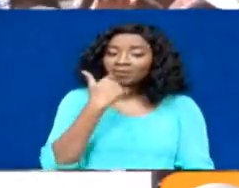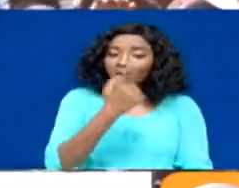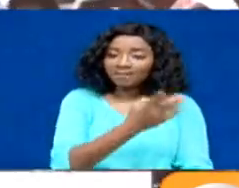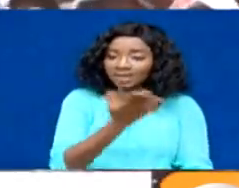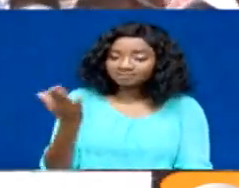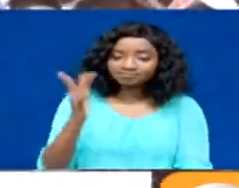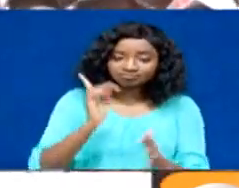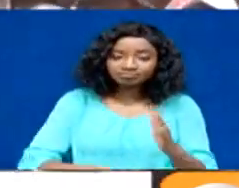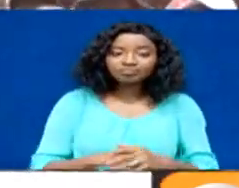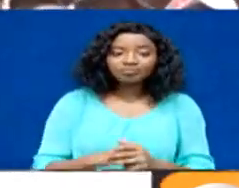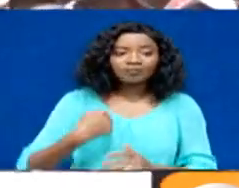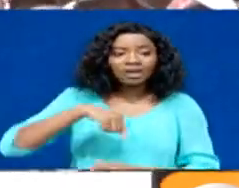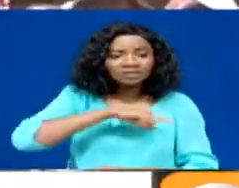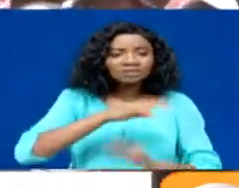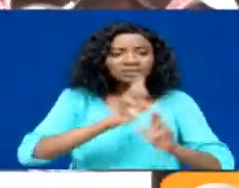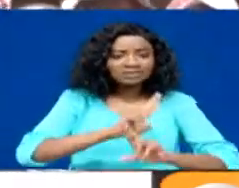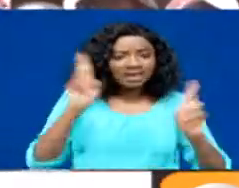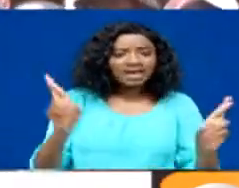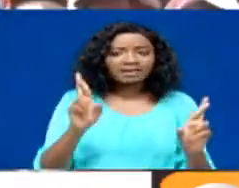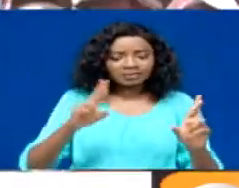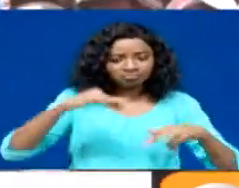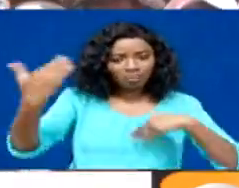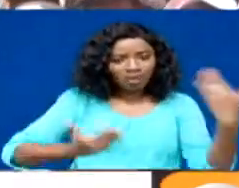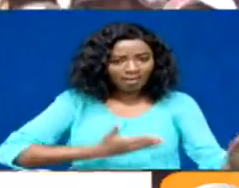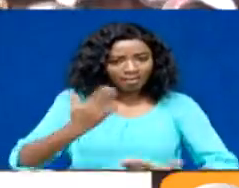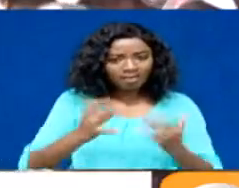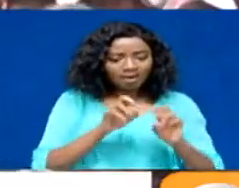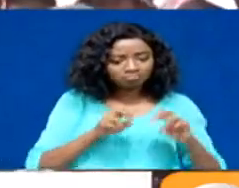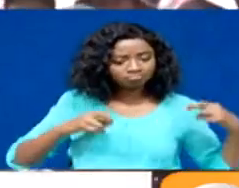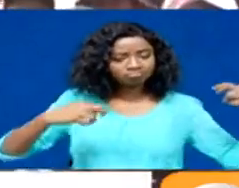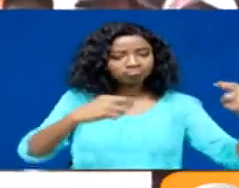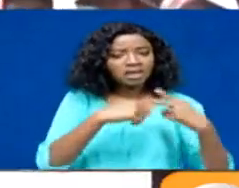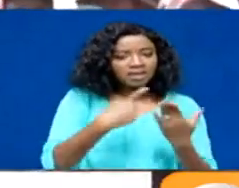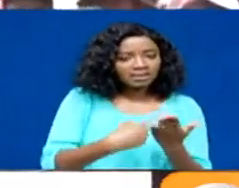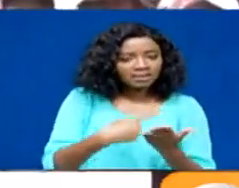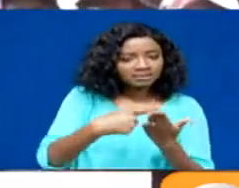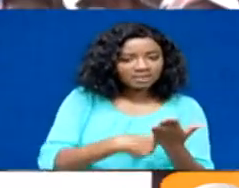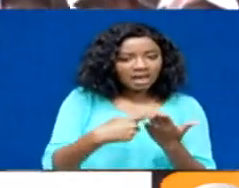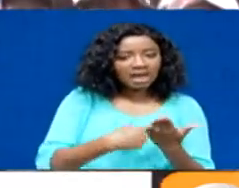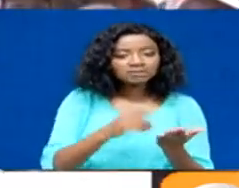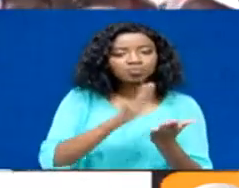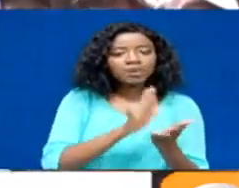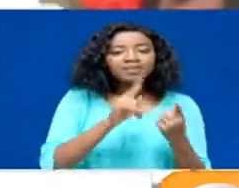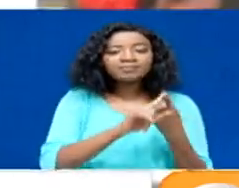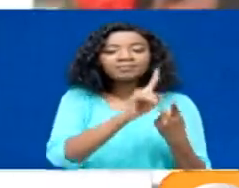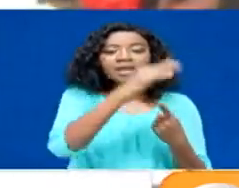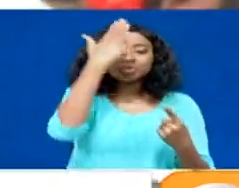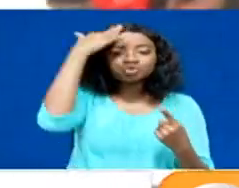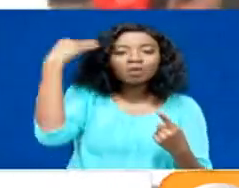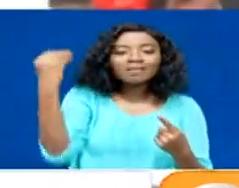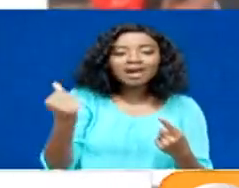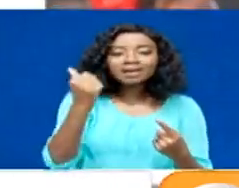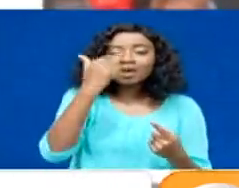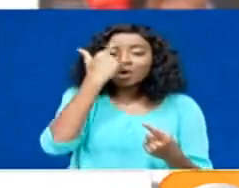tayari tumefungua mazungumzo na serikali ya Somalia